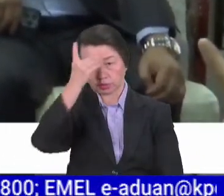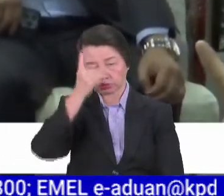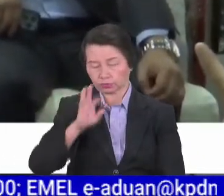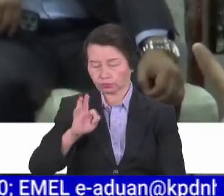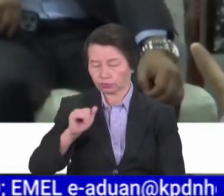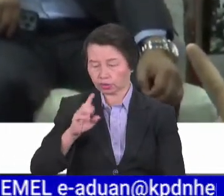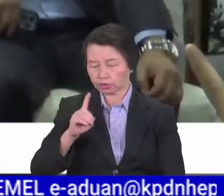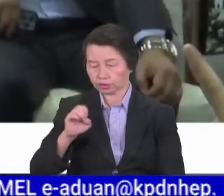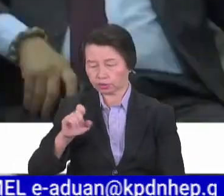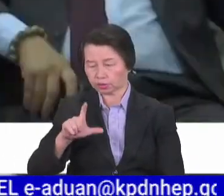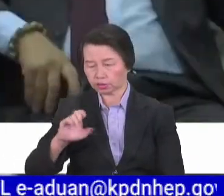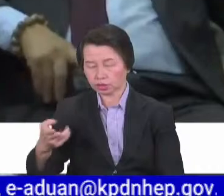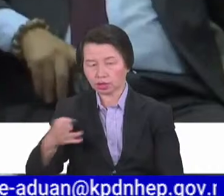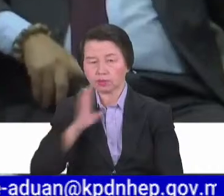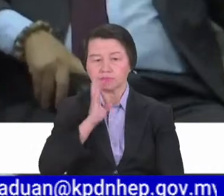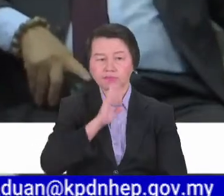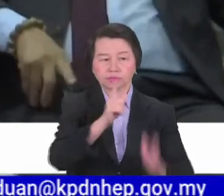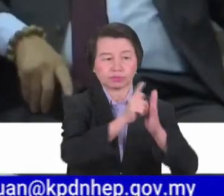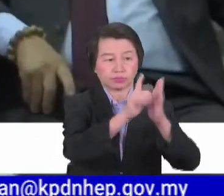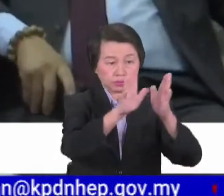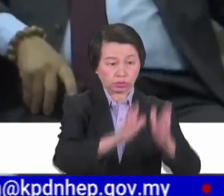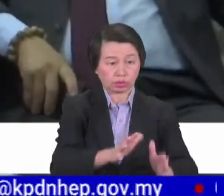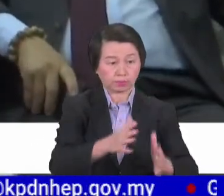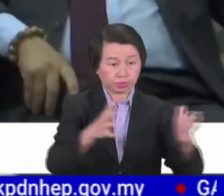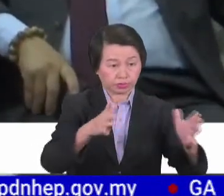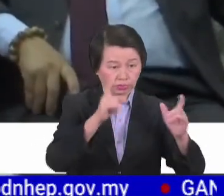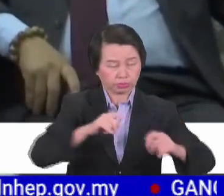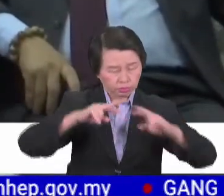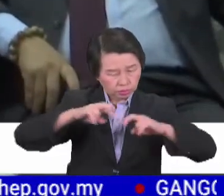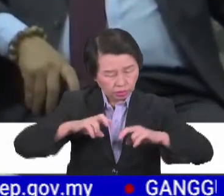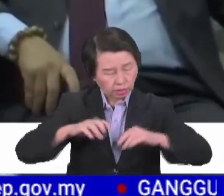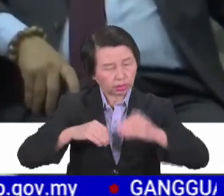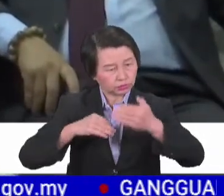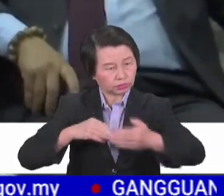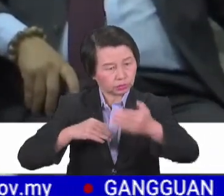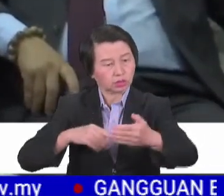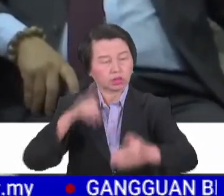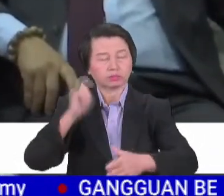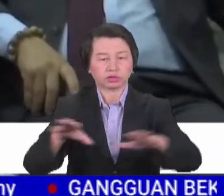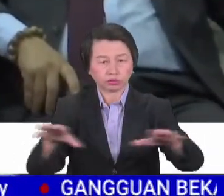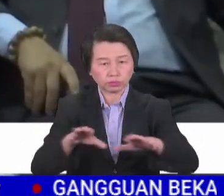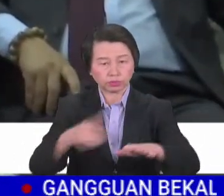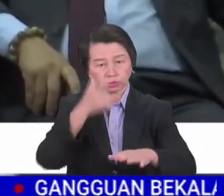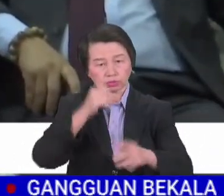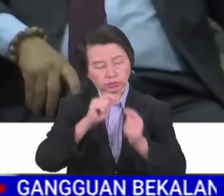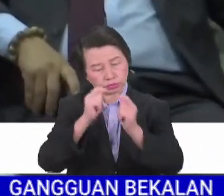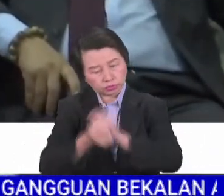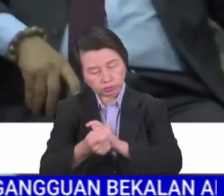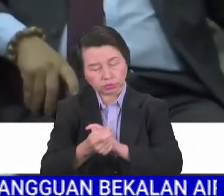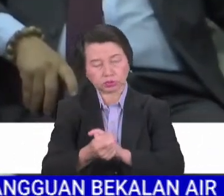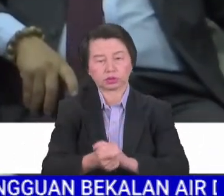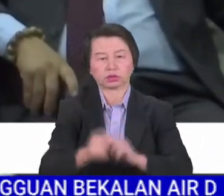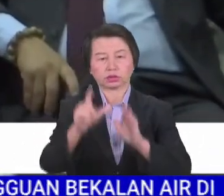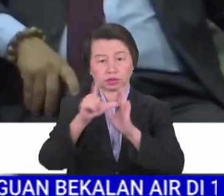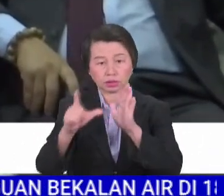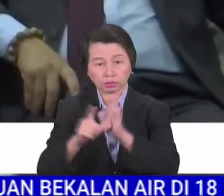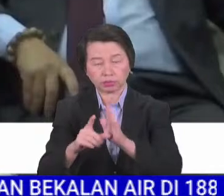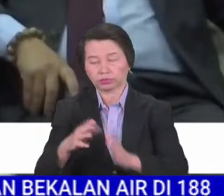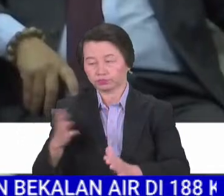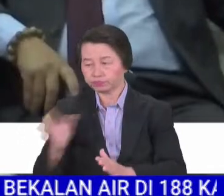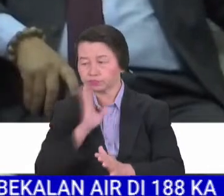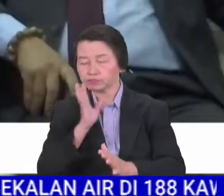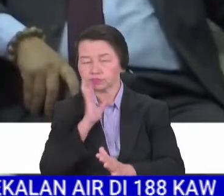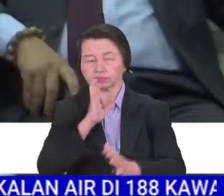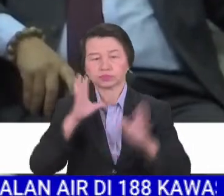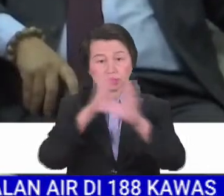Fadilah Yusof berkata Peguam Besar Negeri Sarawak perlu mengkaji langkah seterusnya yang harus diambil susulan pindaan perlembagaan tersebut. Beliau menjelaskan